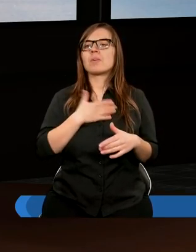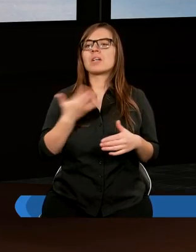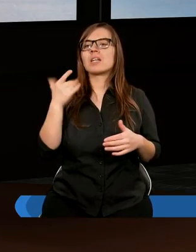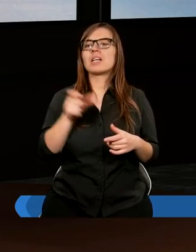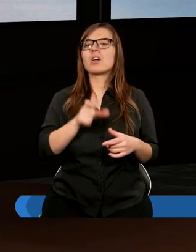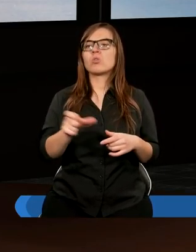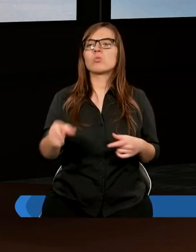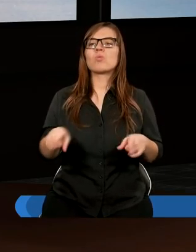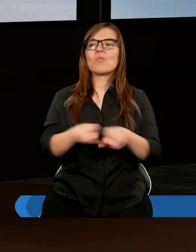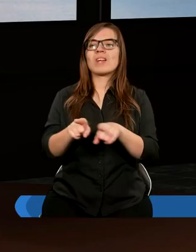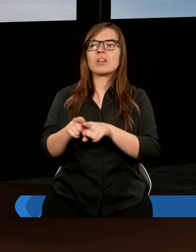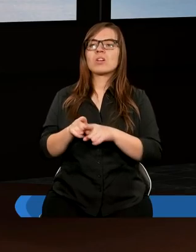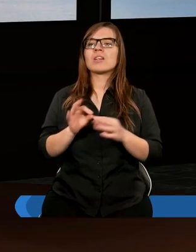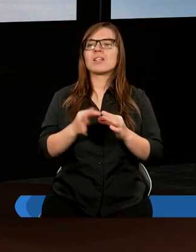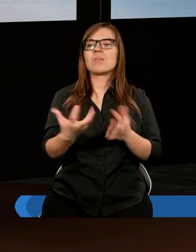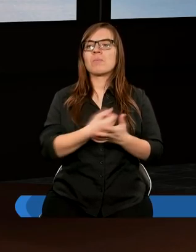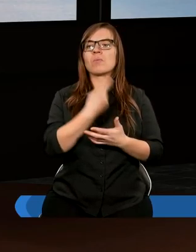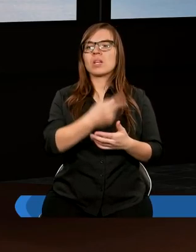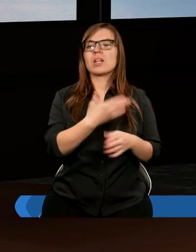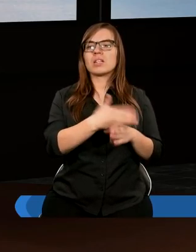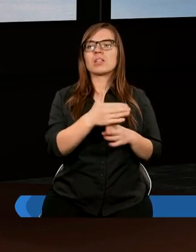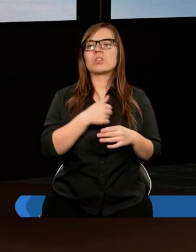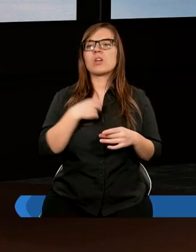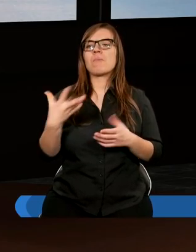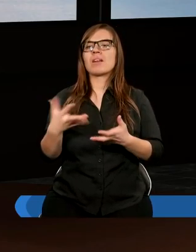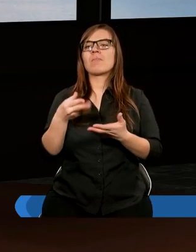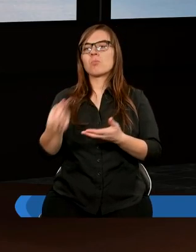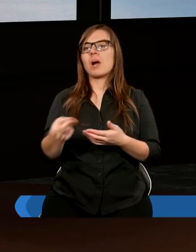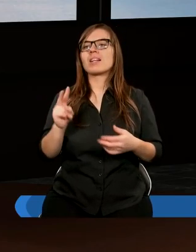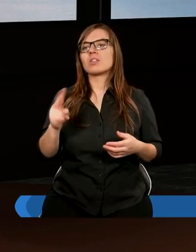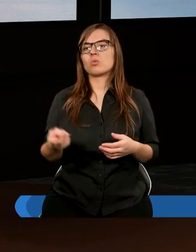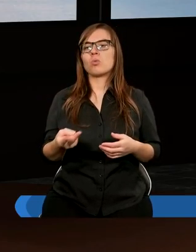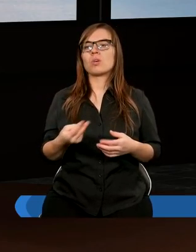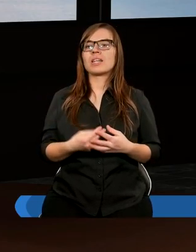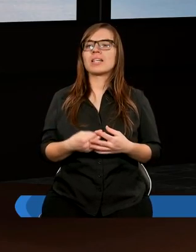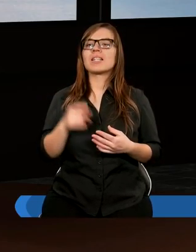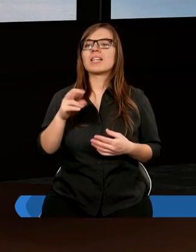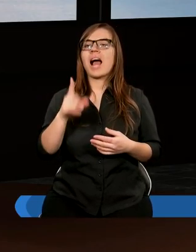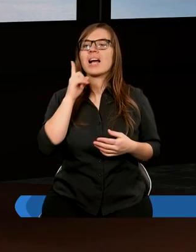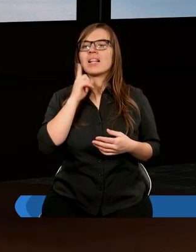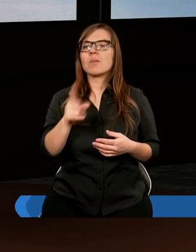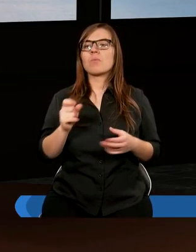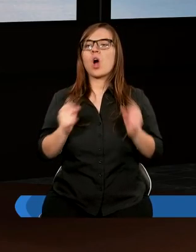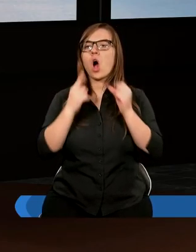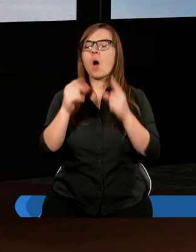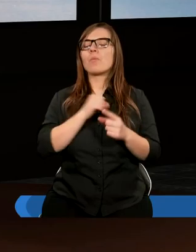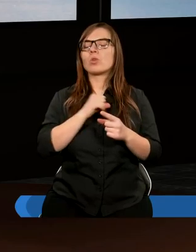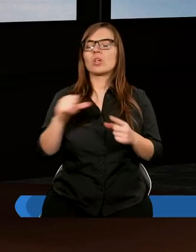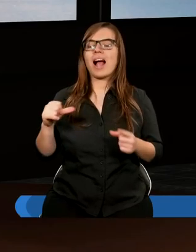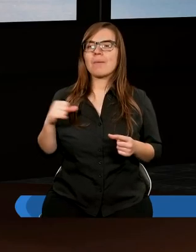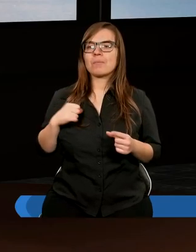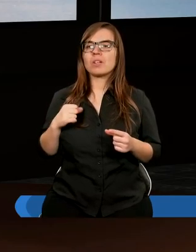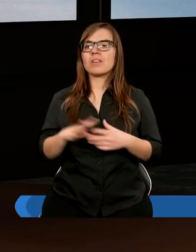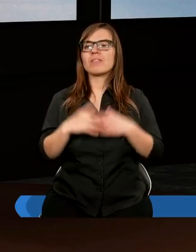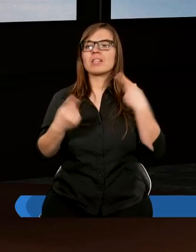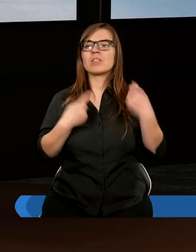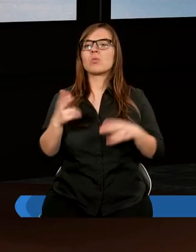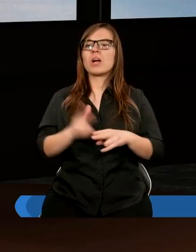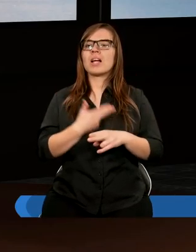długów jednocześnie, gdzie brałam jeden kredyt, żeby spłacić drugi. Tak naprawdę obudziłam się w